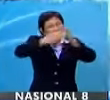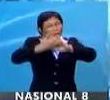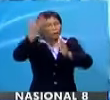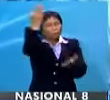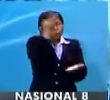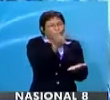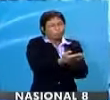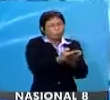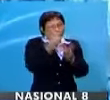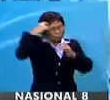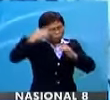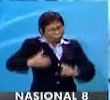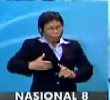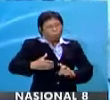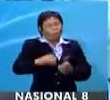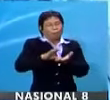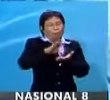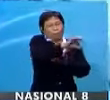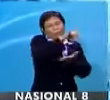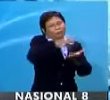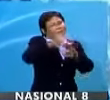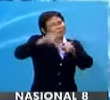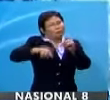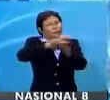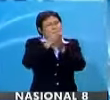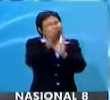bukti keputusan muktamat pelaburan